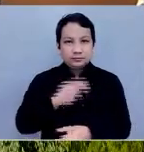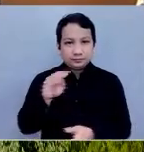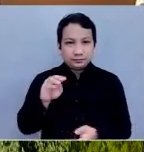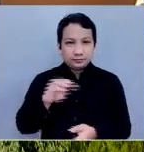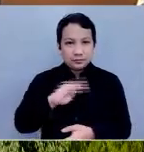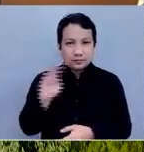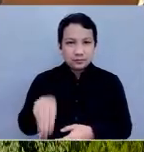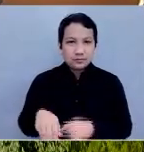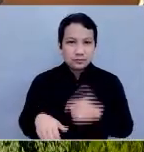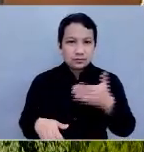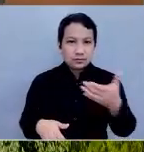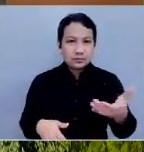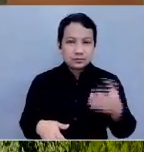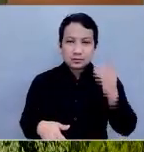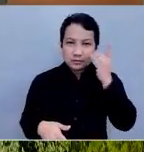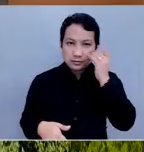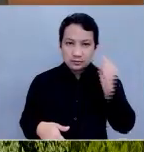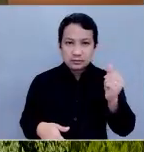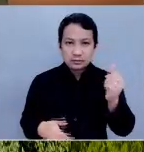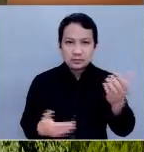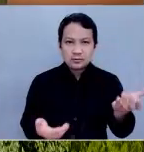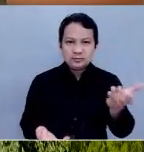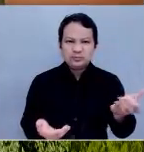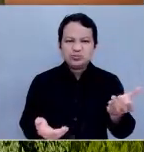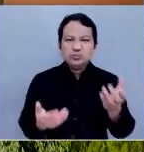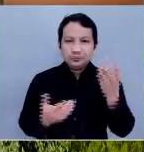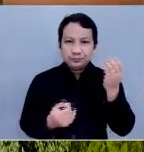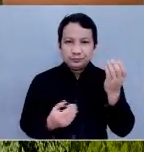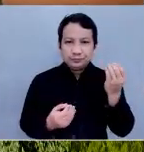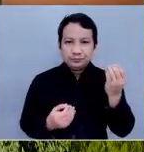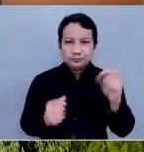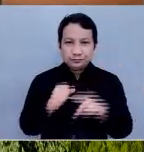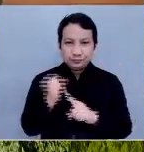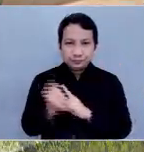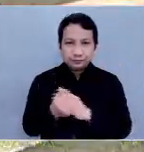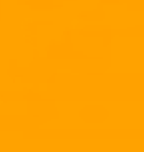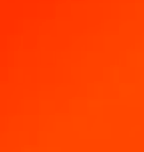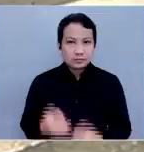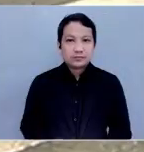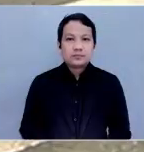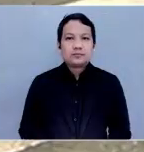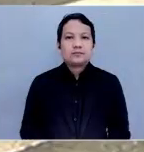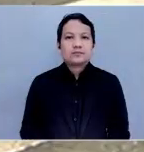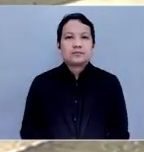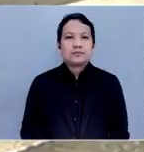balitang yan si Dave Abuel. Dave, kamusta ang sitwasyon dyan?